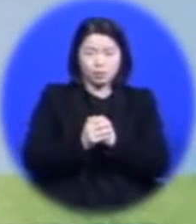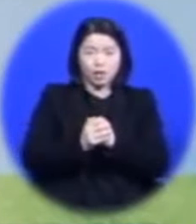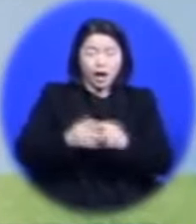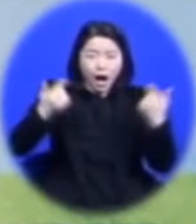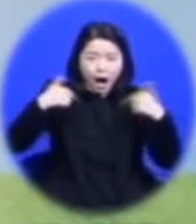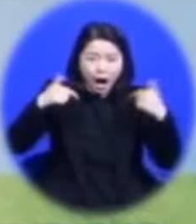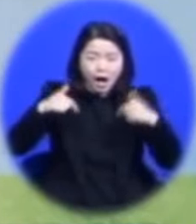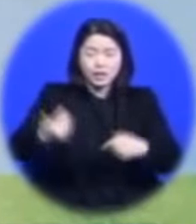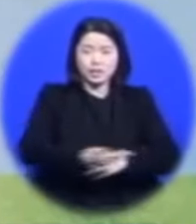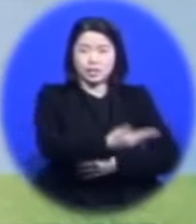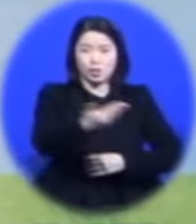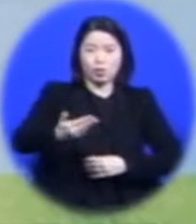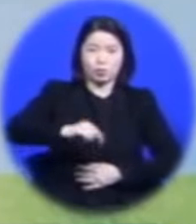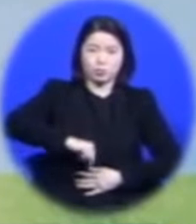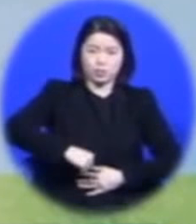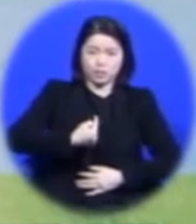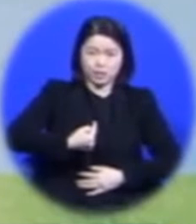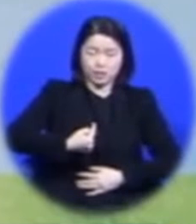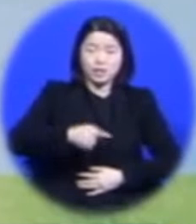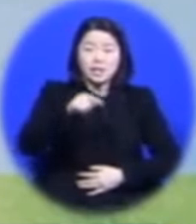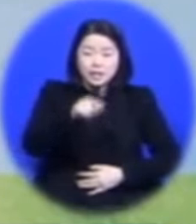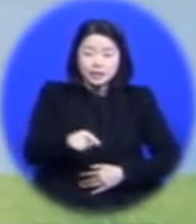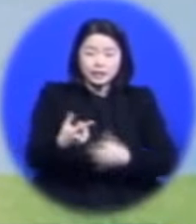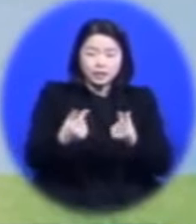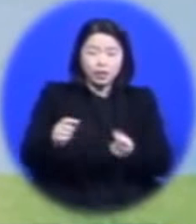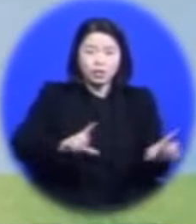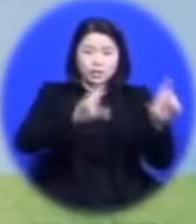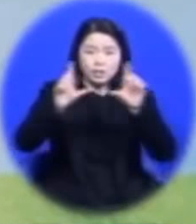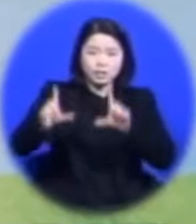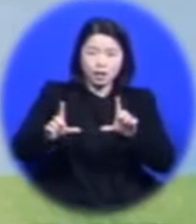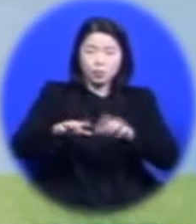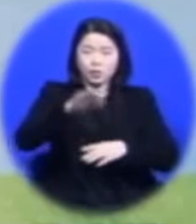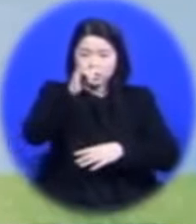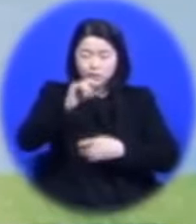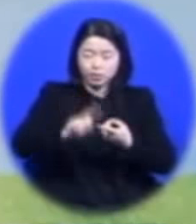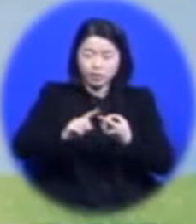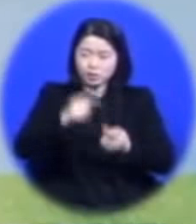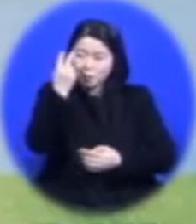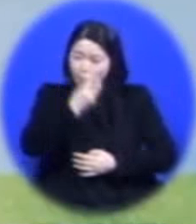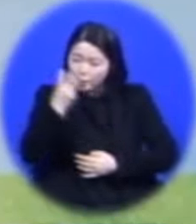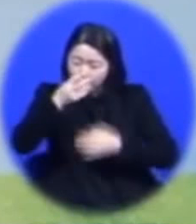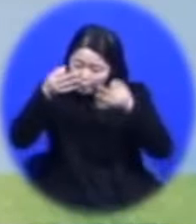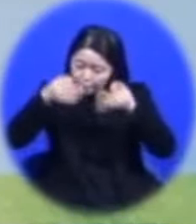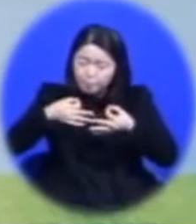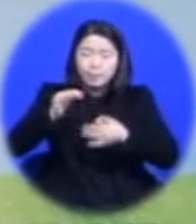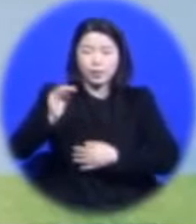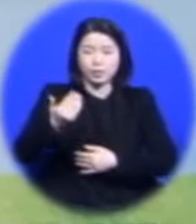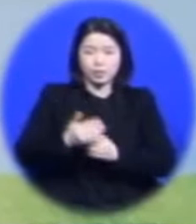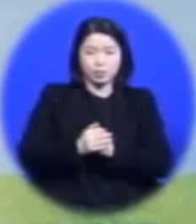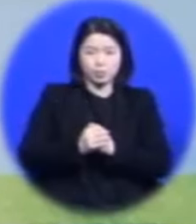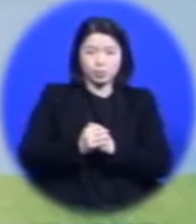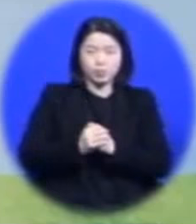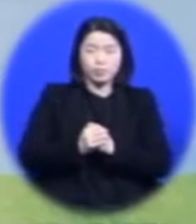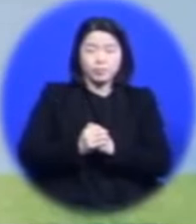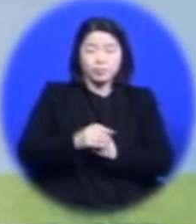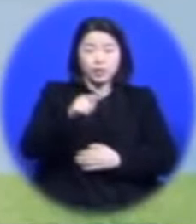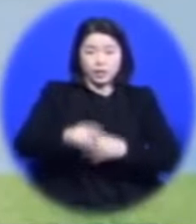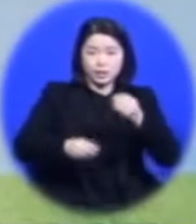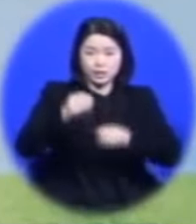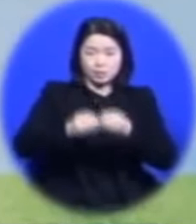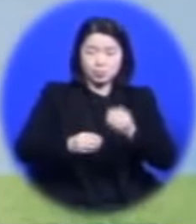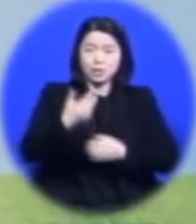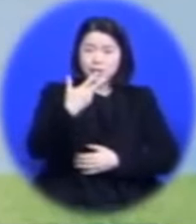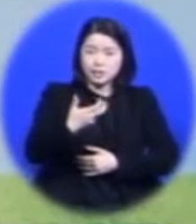항상 여러분 자신이 그한 삶을 살고 있는지를 점검하셔야 합니다이 시편